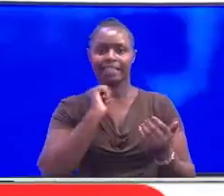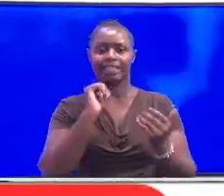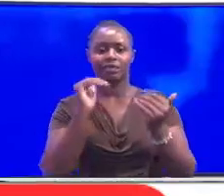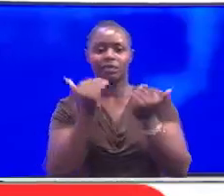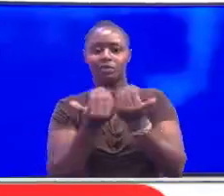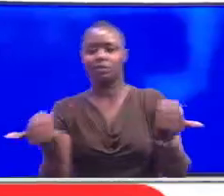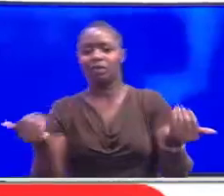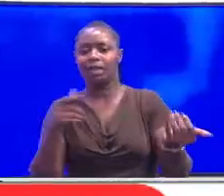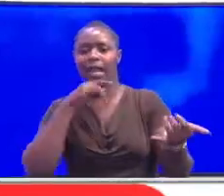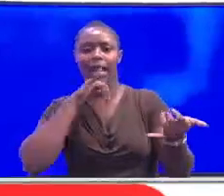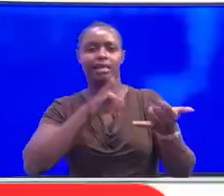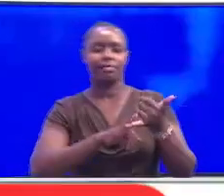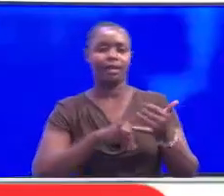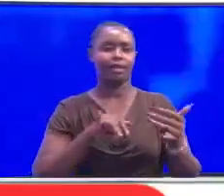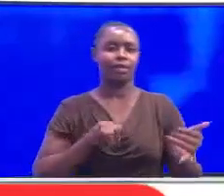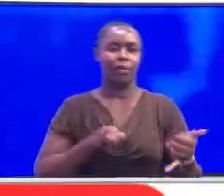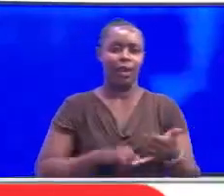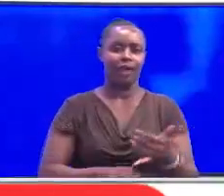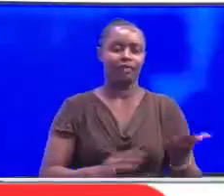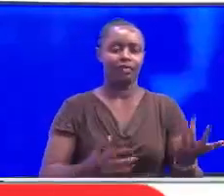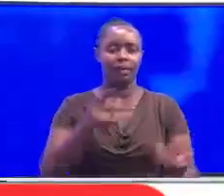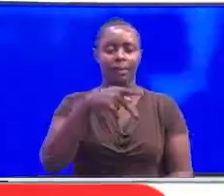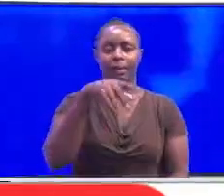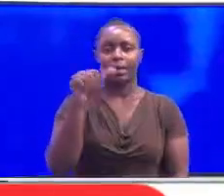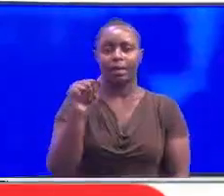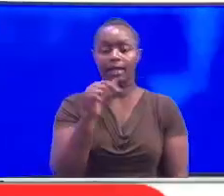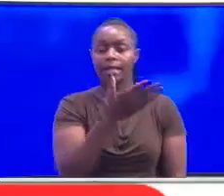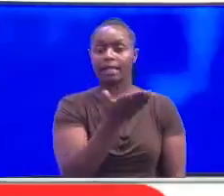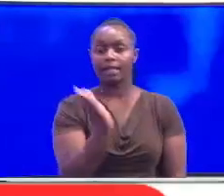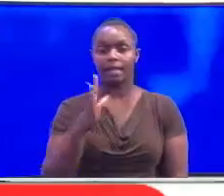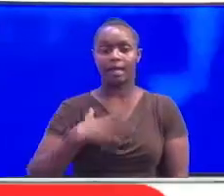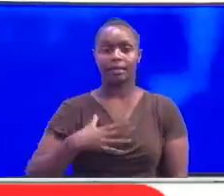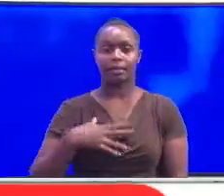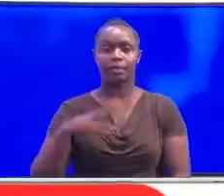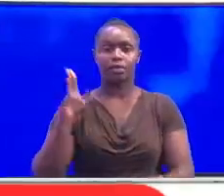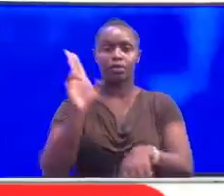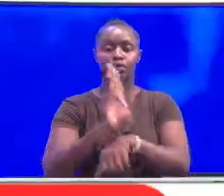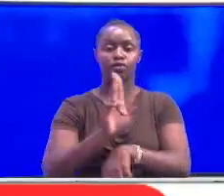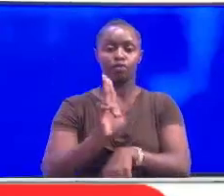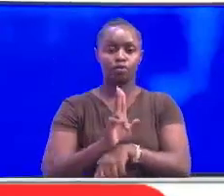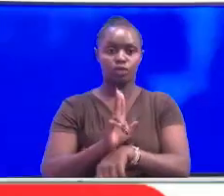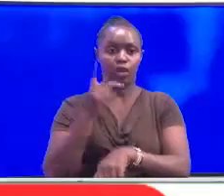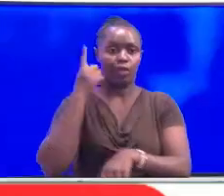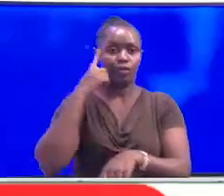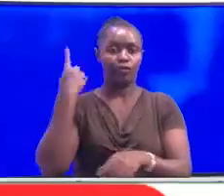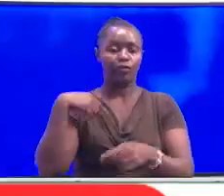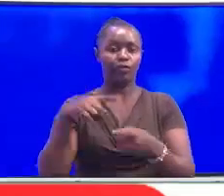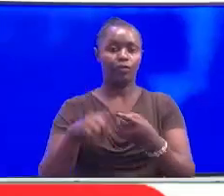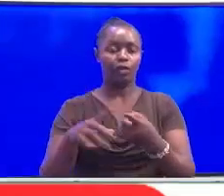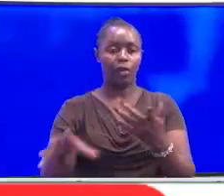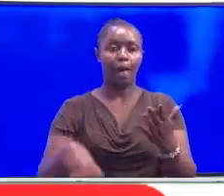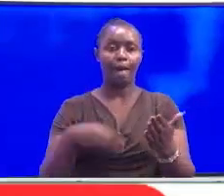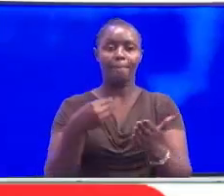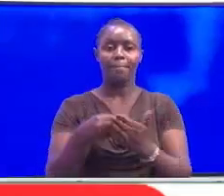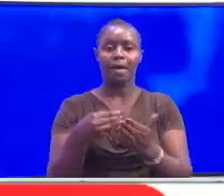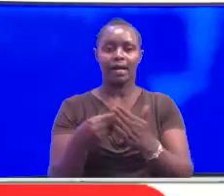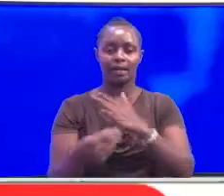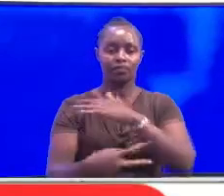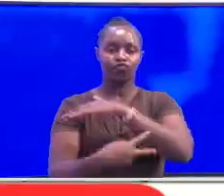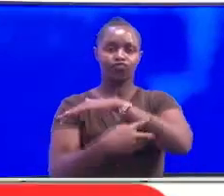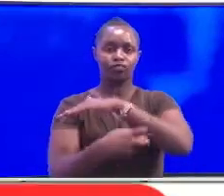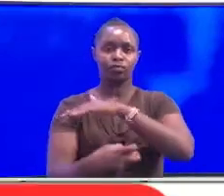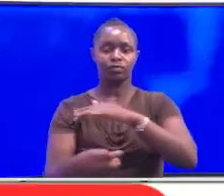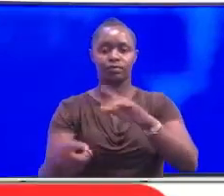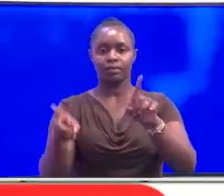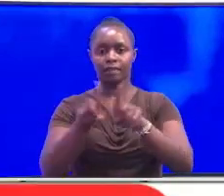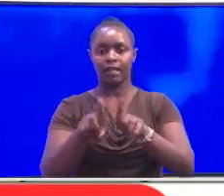the PA. Their PA, those are the people that they use for storing their stolen loot or as